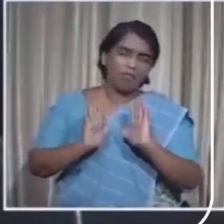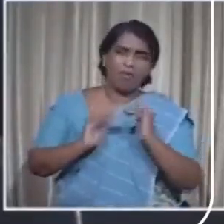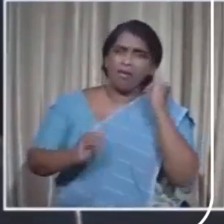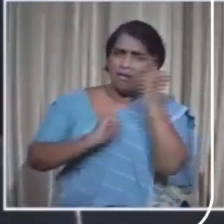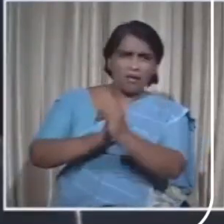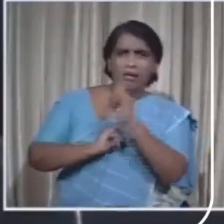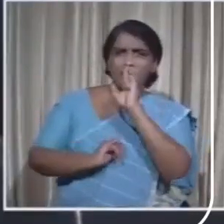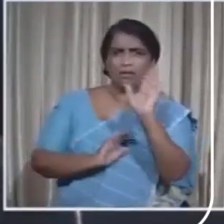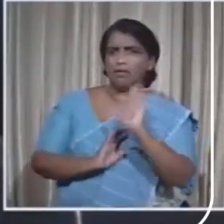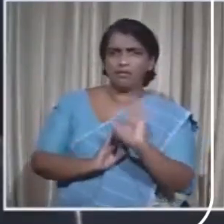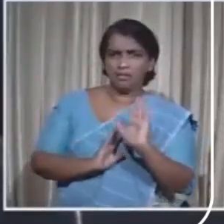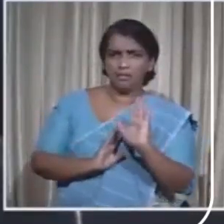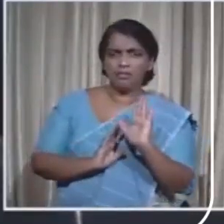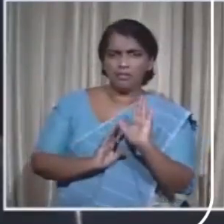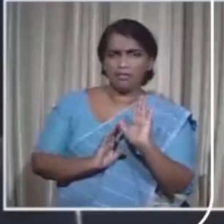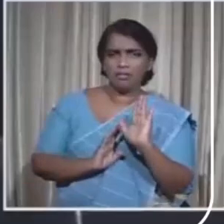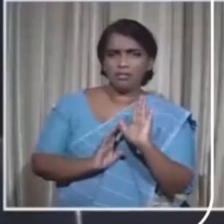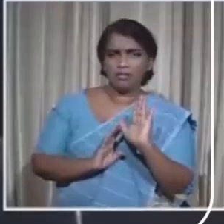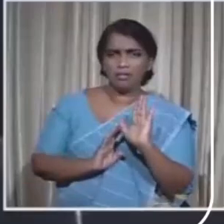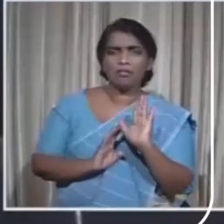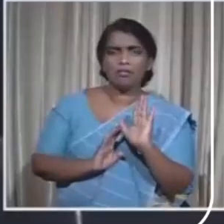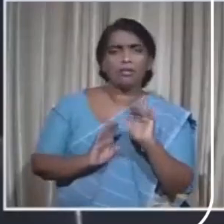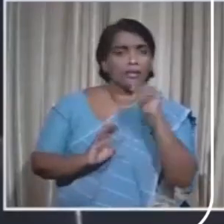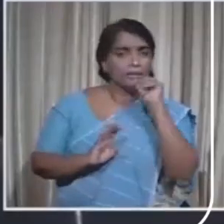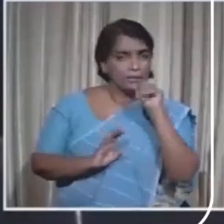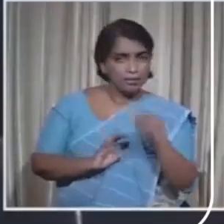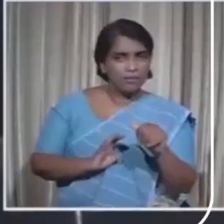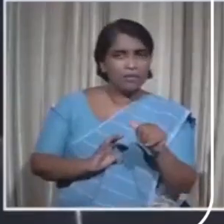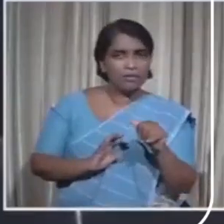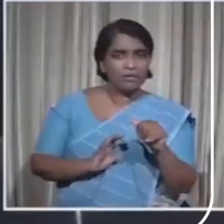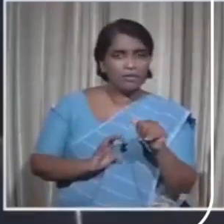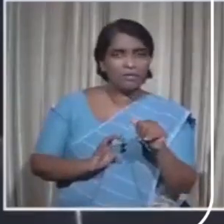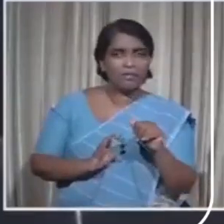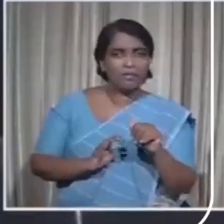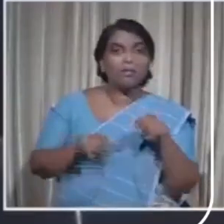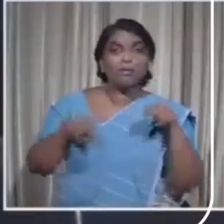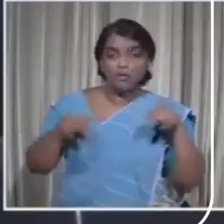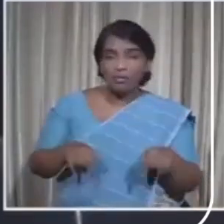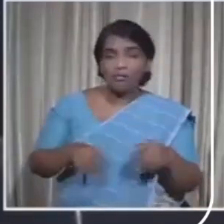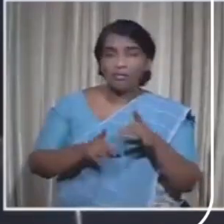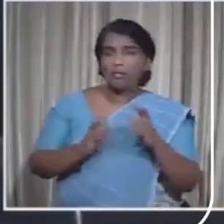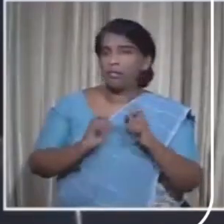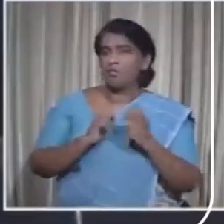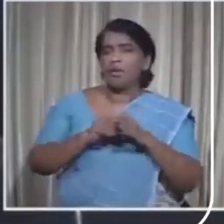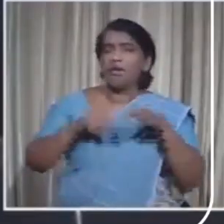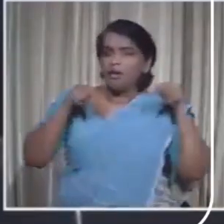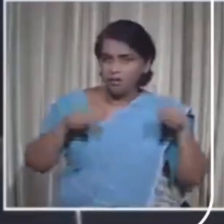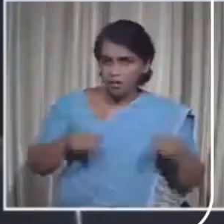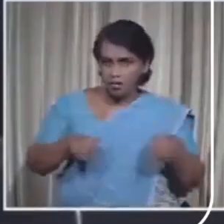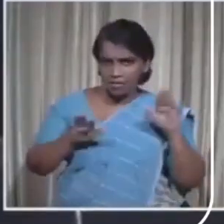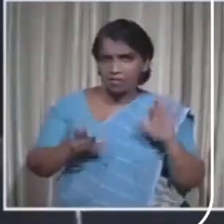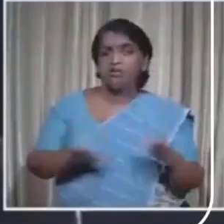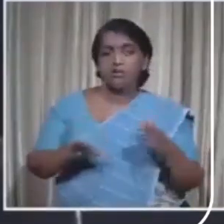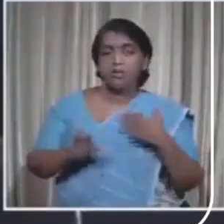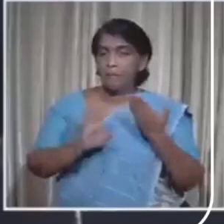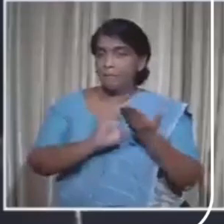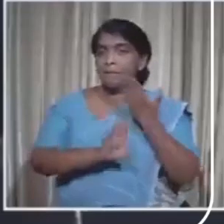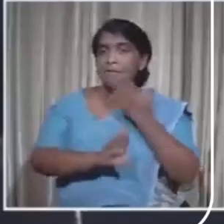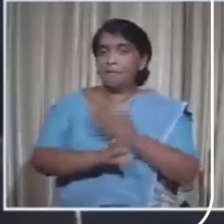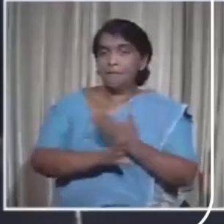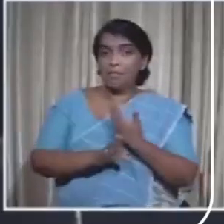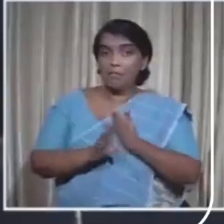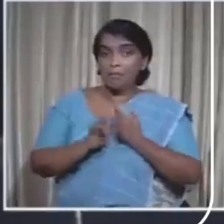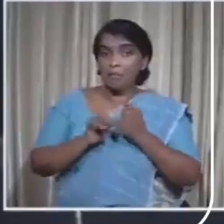එතකොට ප්‍රතිචාරය ආව මේක වැඩි ඇත්ත වශයෙන්ම මෙතන ඉන්න මෙතන වඩා උණුසුම් වෙන. අද තියෙන්නේ අපි මීට ඉස්සෙල්ලා මගේ